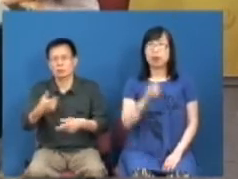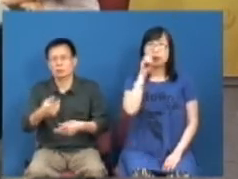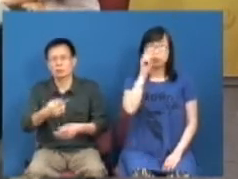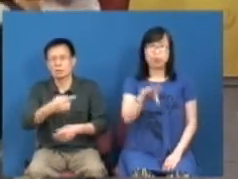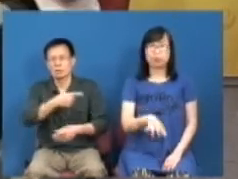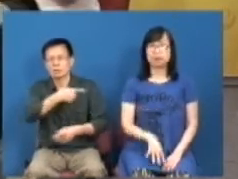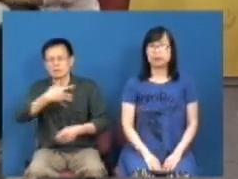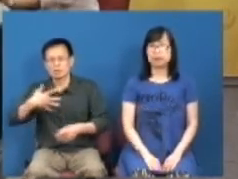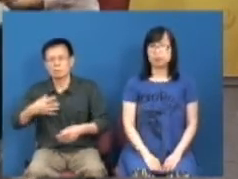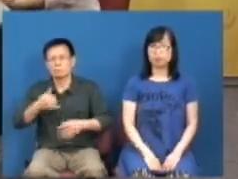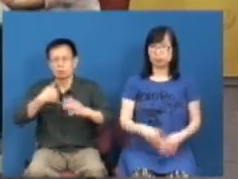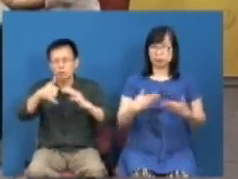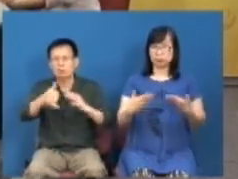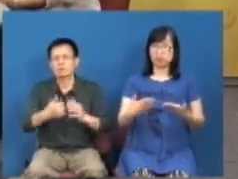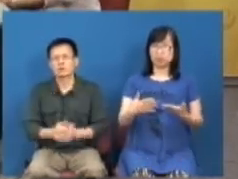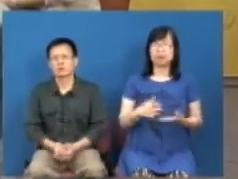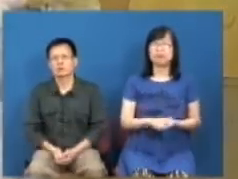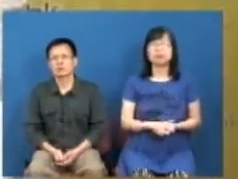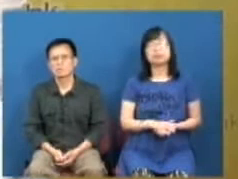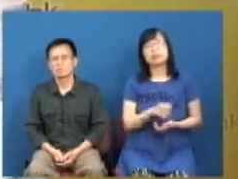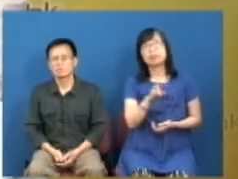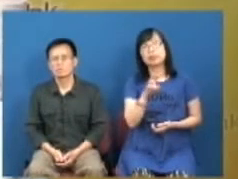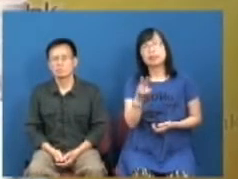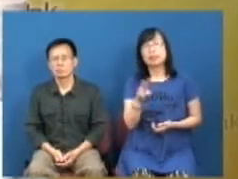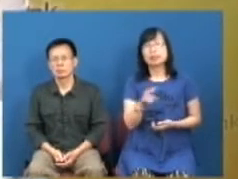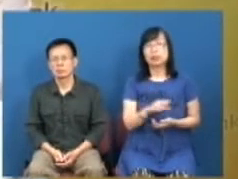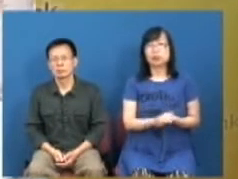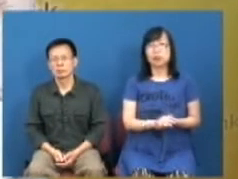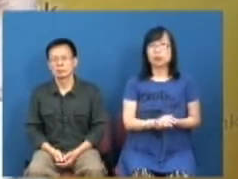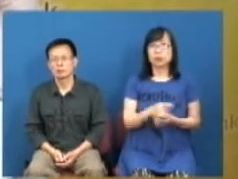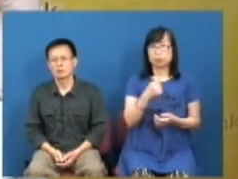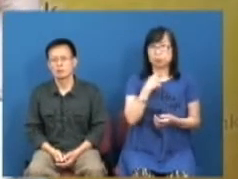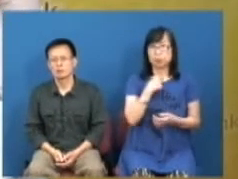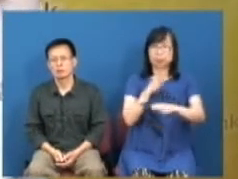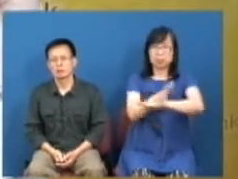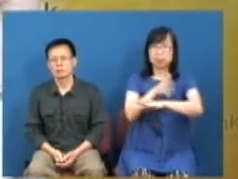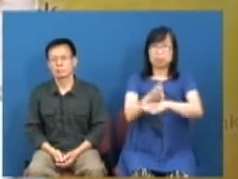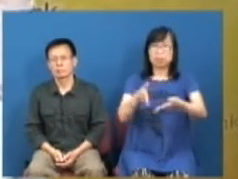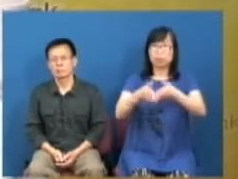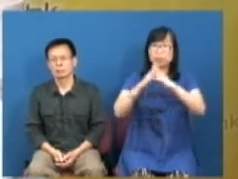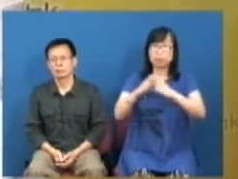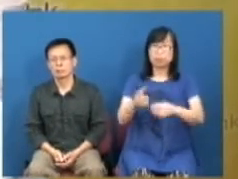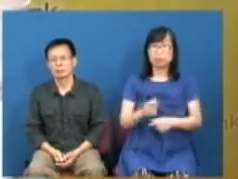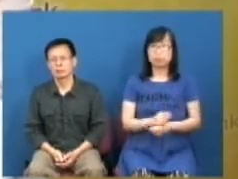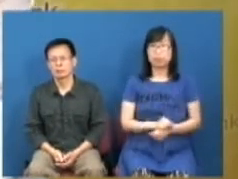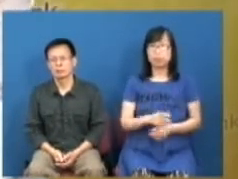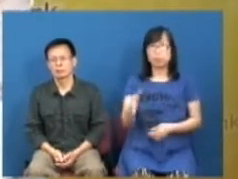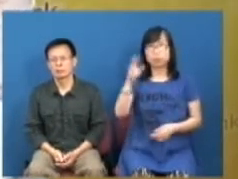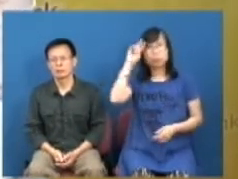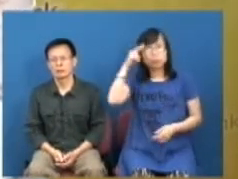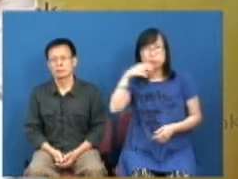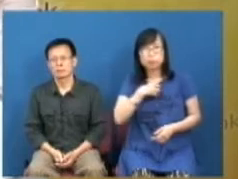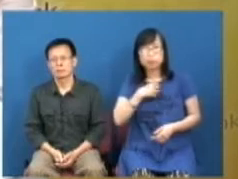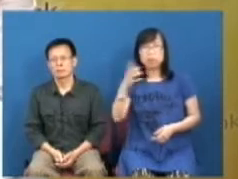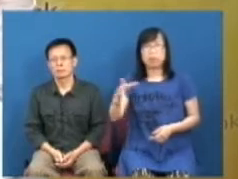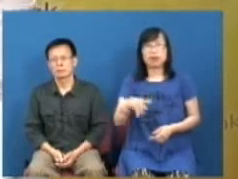講啊嘛，但係所以如果而家情況睇下咧，就根本佢即係話叫社會企業咯。但係其實我成日覺得都